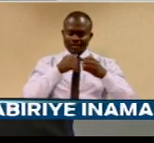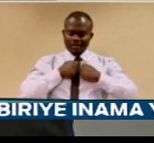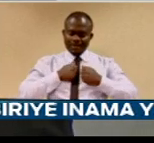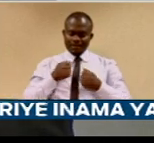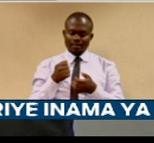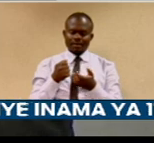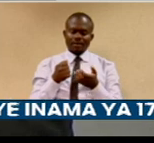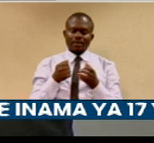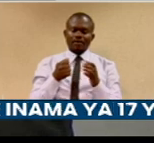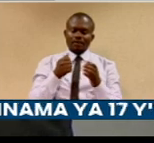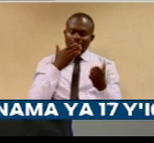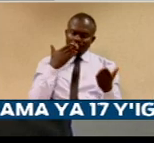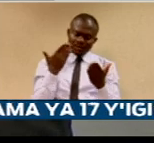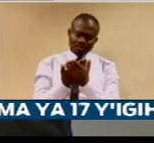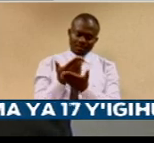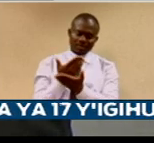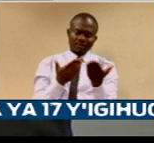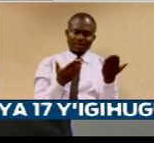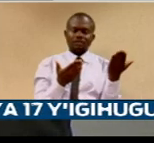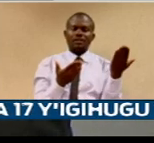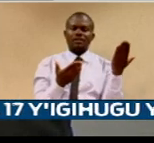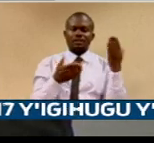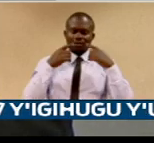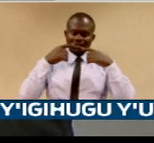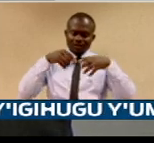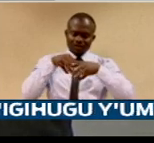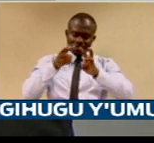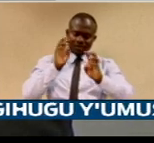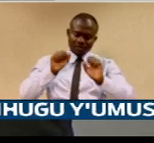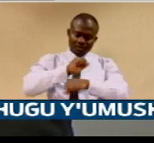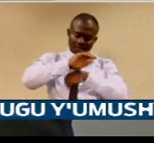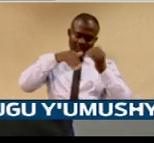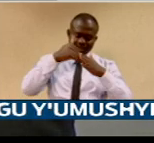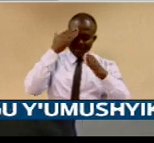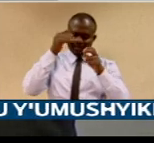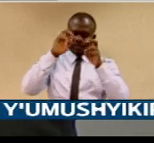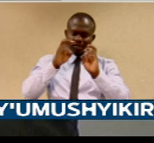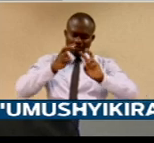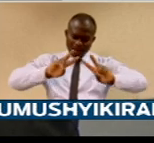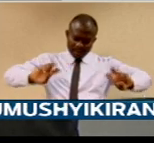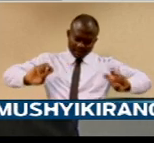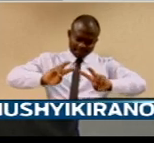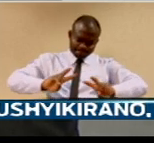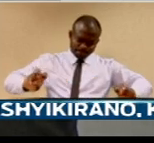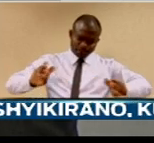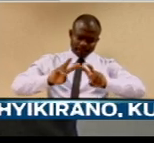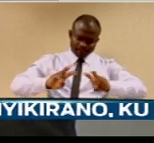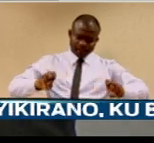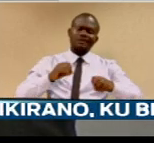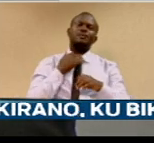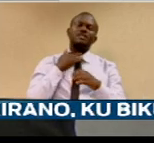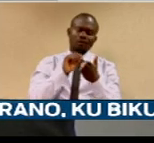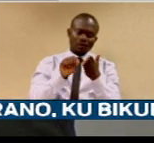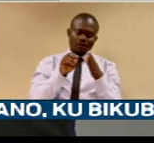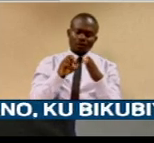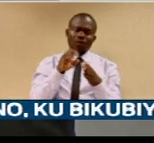byarushaho kuba byiza gutangazwa mu buryo bwose bushoboka kugira ngo abashakashatsi bashaka kwandika cyangwa